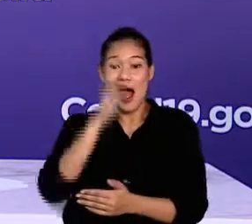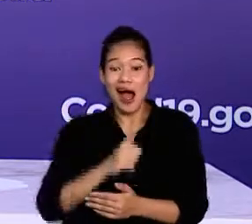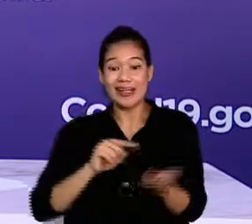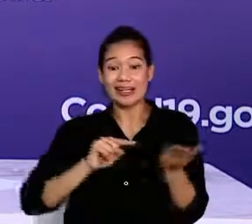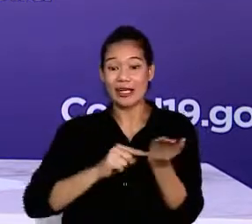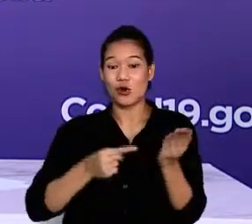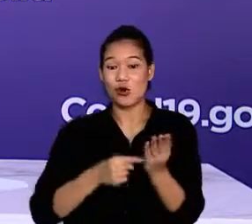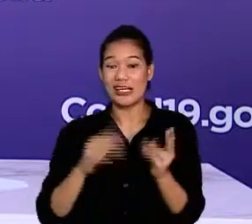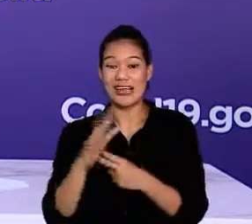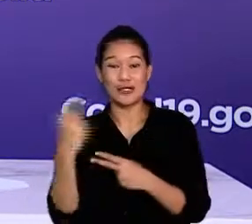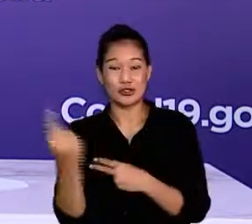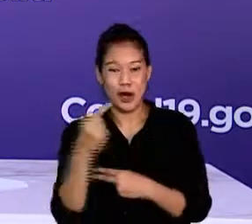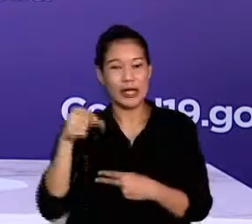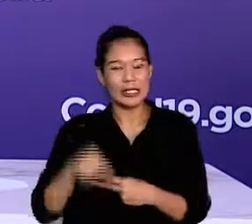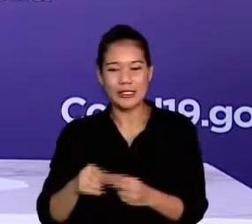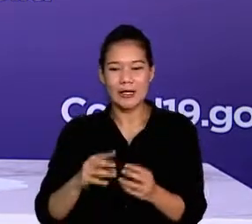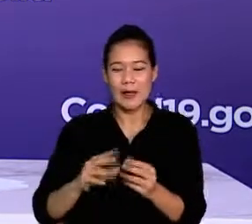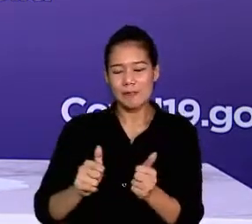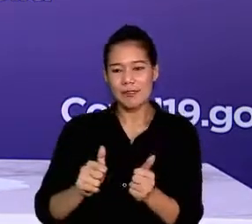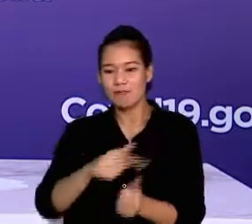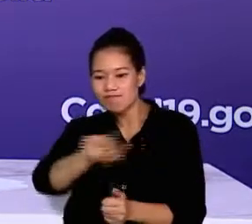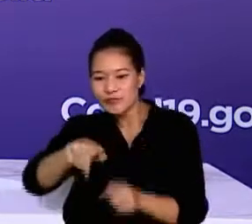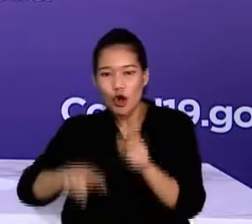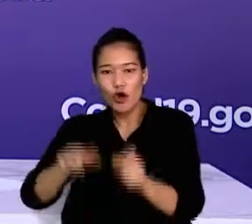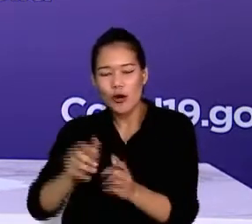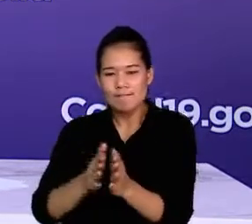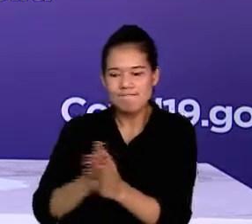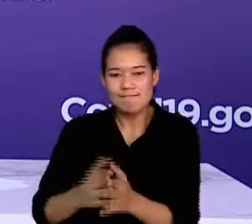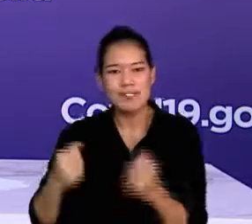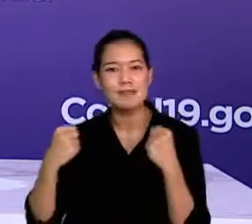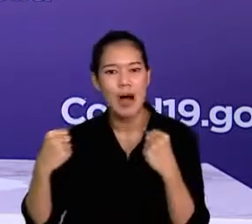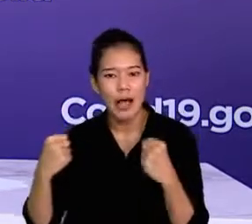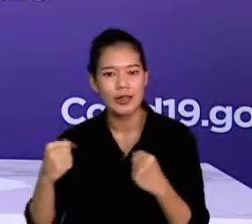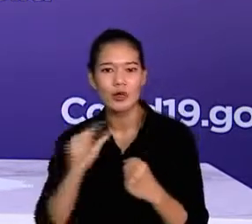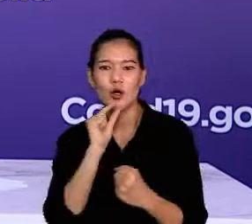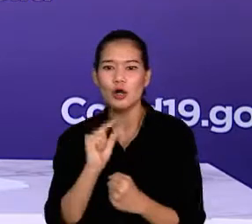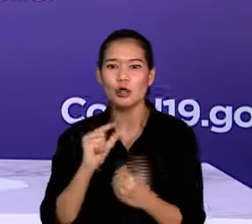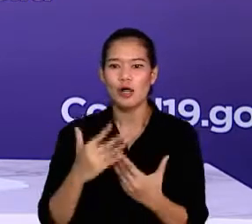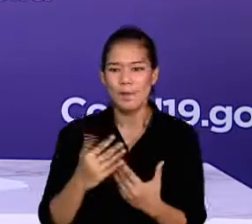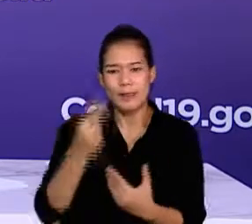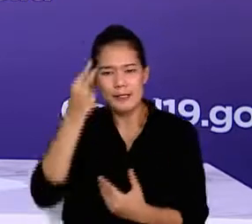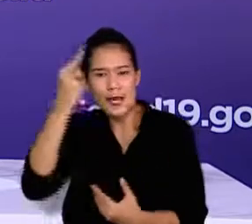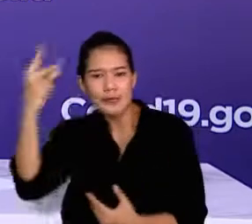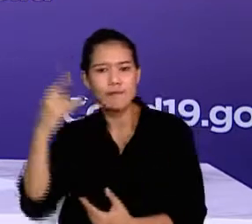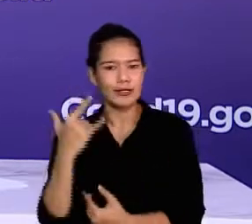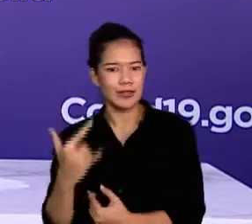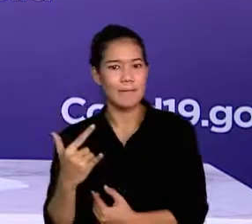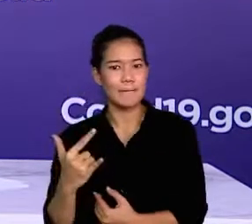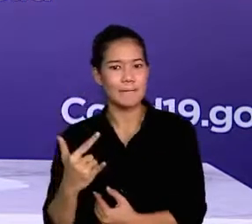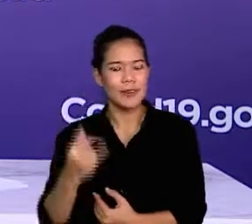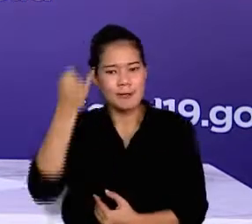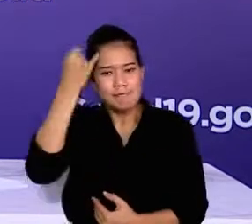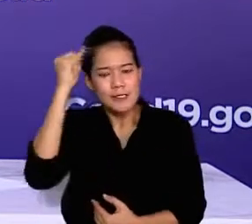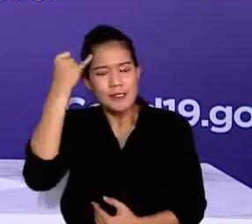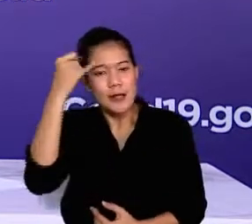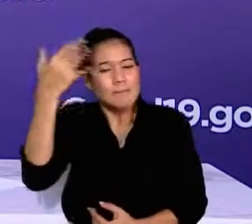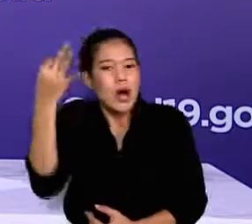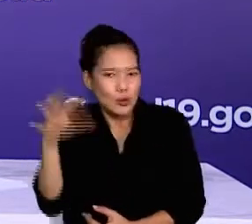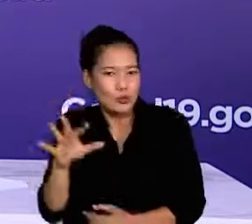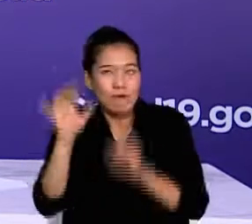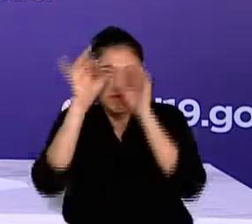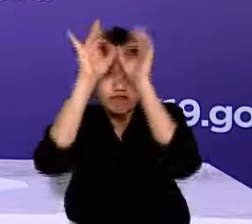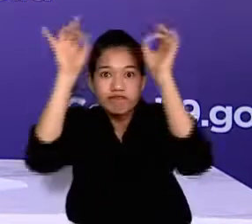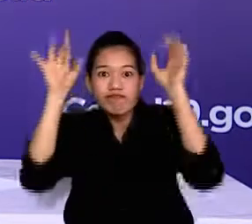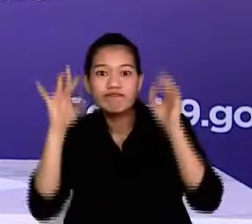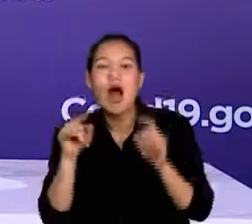tahun ini dapat menjadi semangat untuk memunculkan semangat dan kreatifitas agar Terus dapat berinovasi